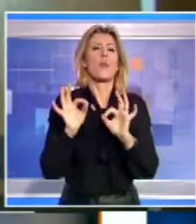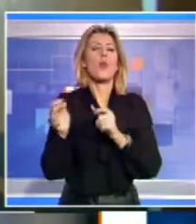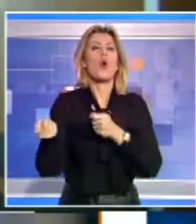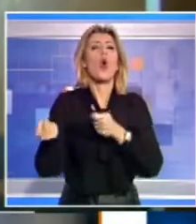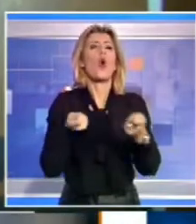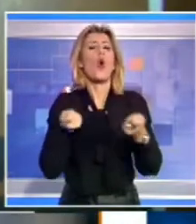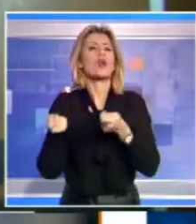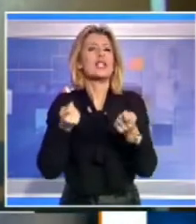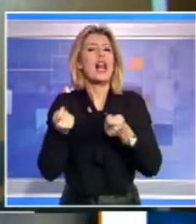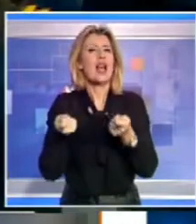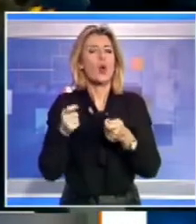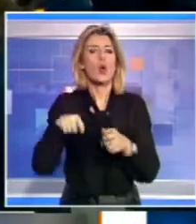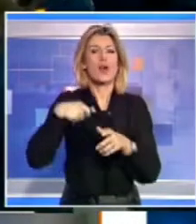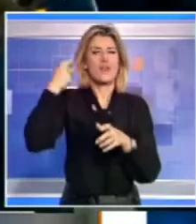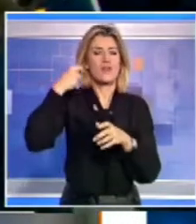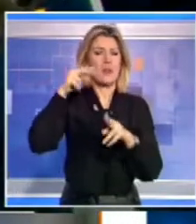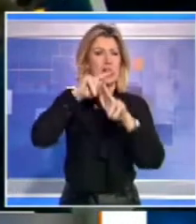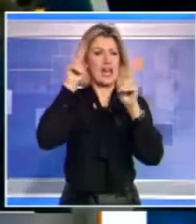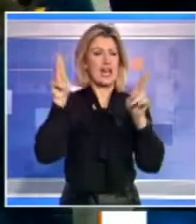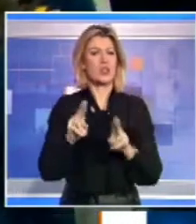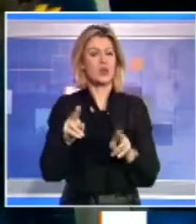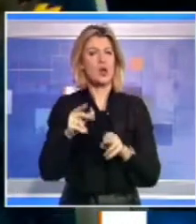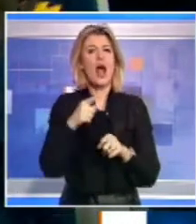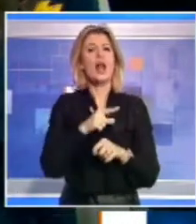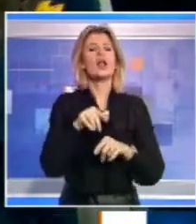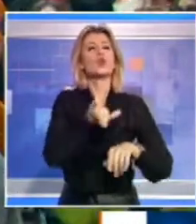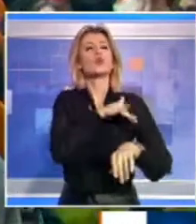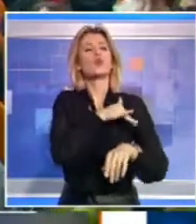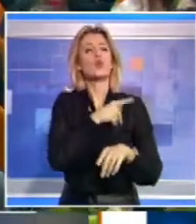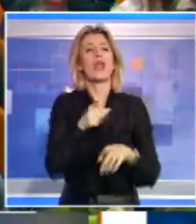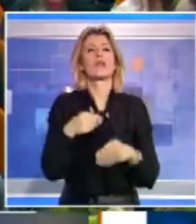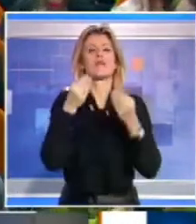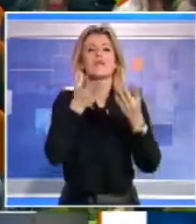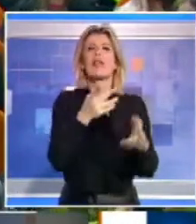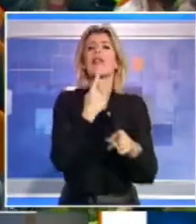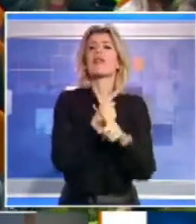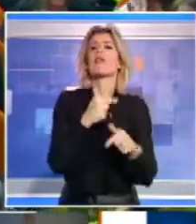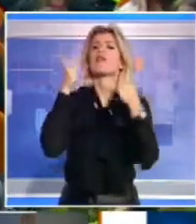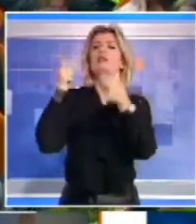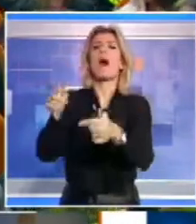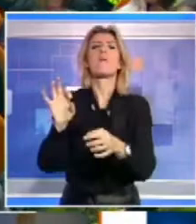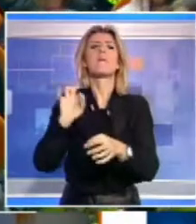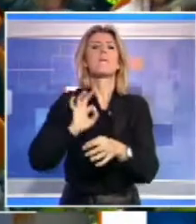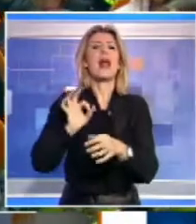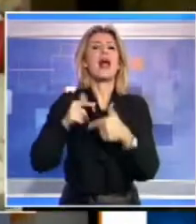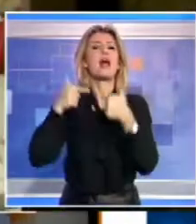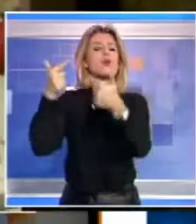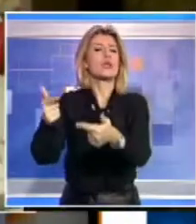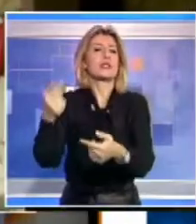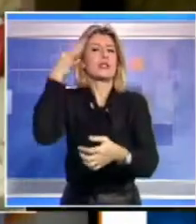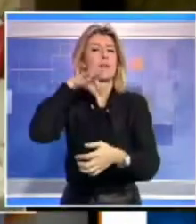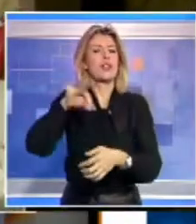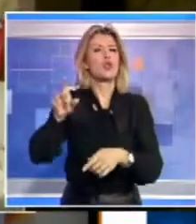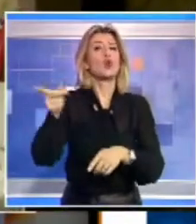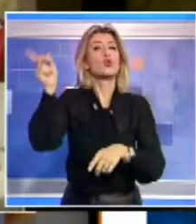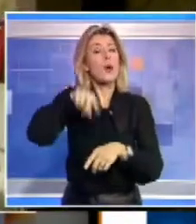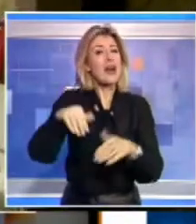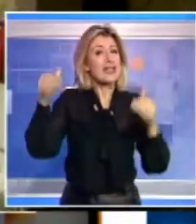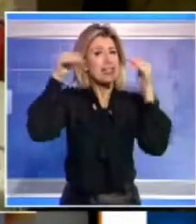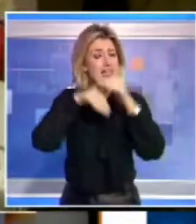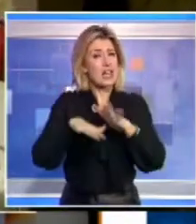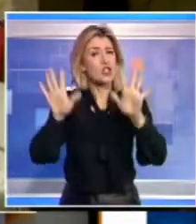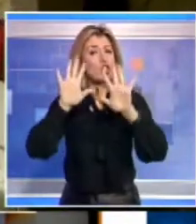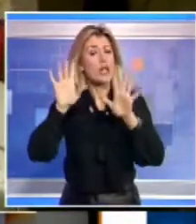film internazionali che faccio. Agli studenti è affidato anche il compito di assegnare un premio speciale. Domani sera alle 20 al Cinema Guerrieri